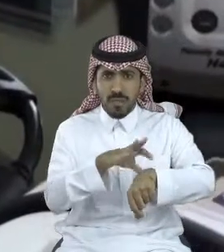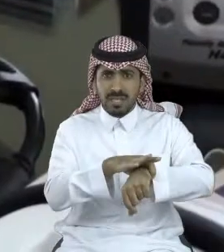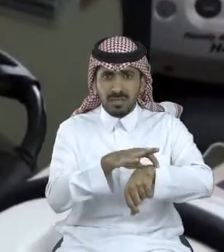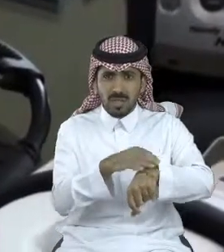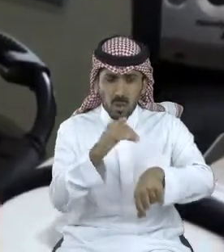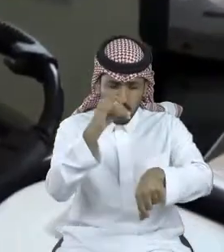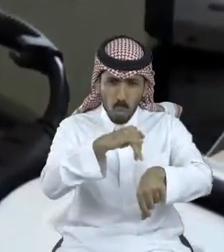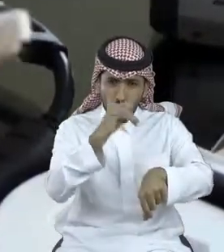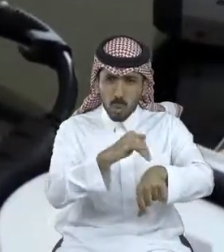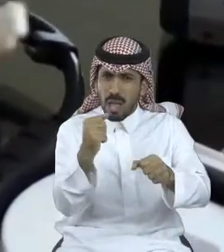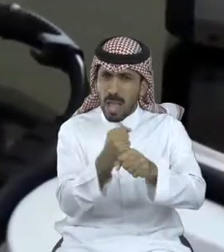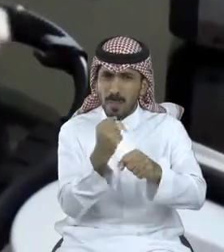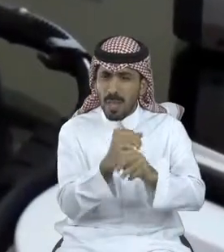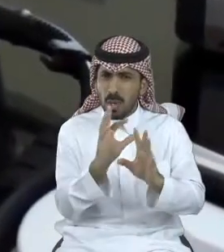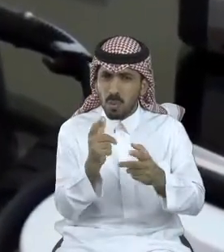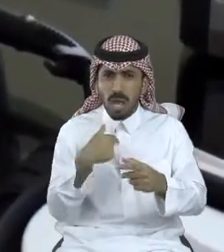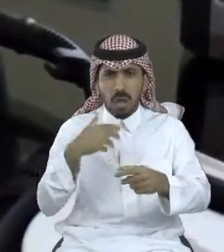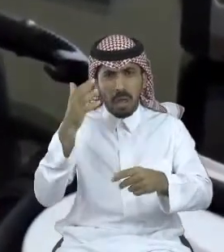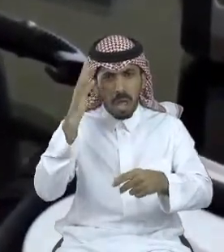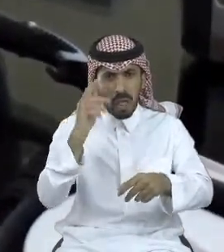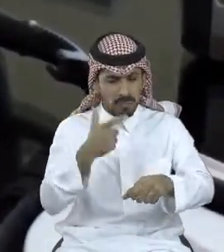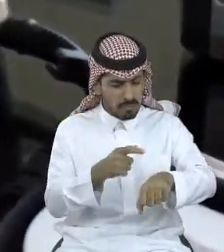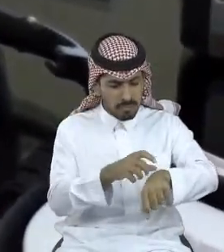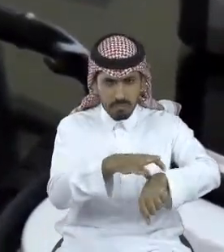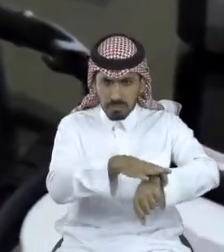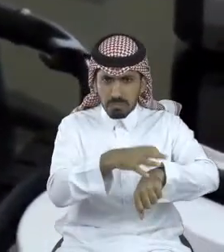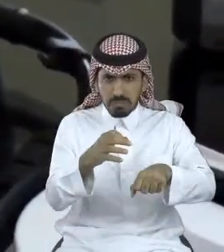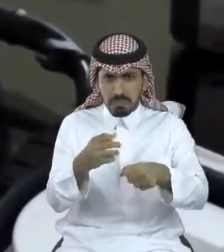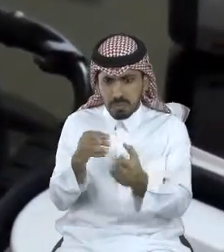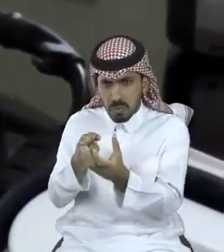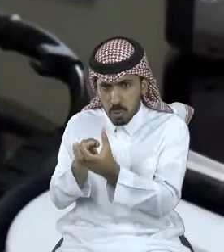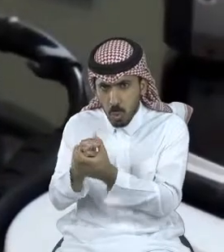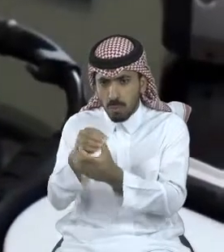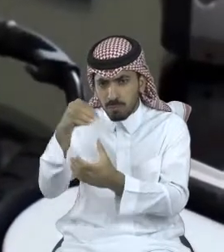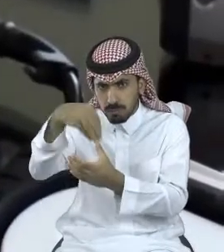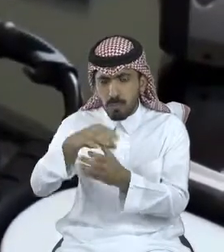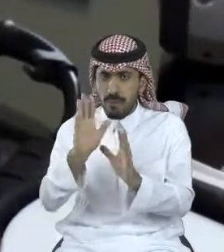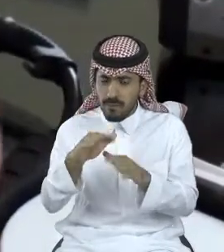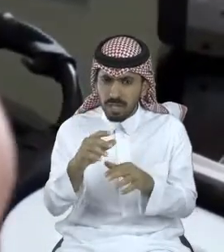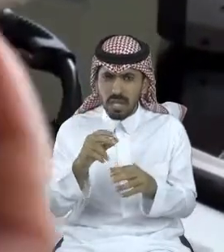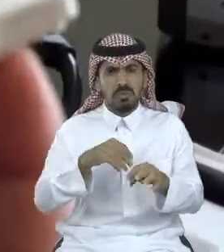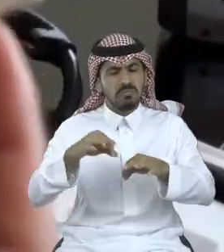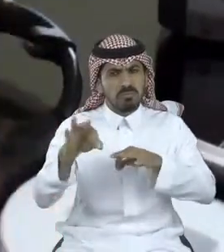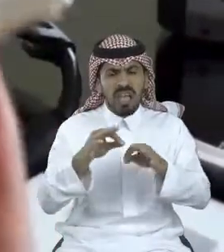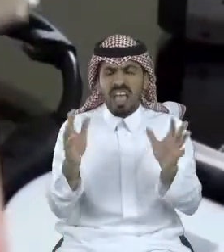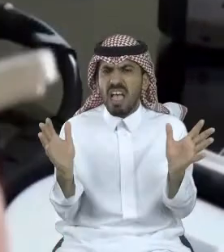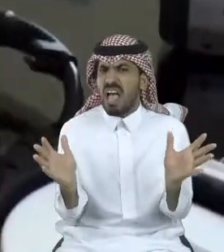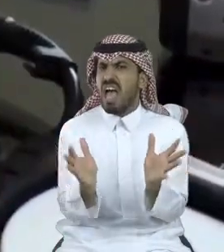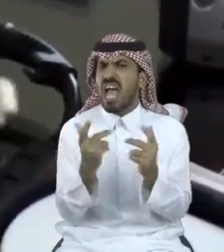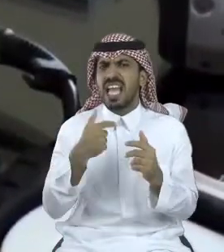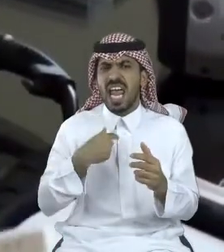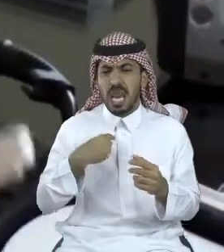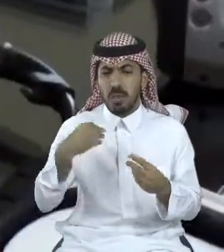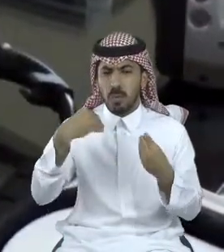القطعة الداخلية اللي موجودة في هذه، وتقدر بالفعل تشيلها مثلا تحطها تكرمون جزمة رياضة تحطها في كتاب مكتوب التوجيهات اللي معاها، اساس انه وين تقدر تشيلها